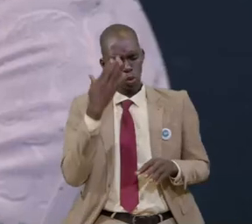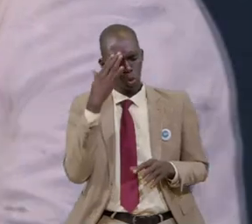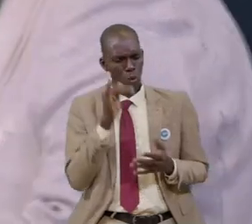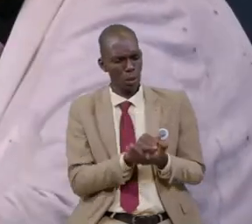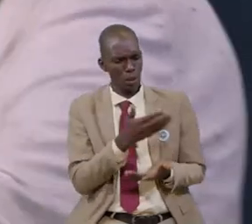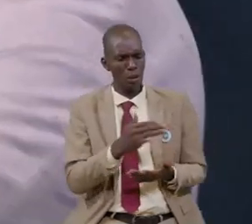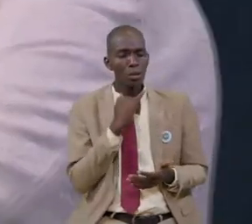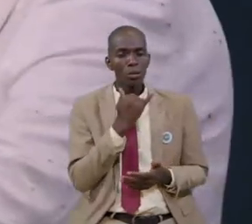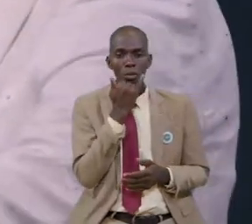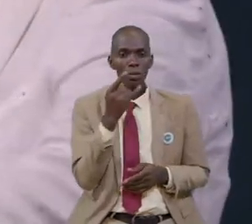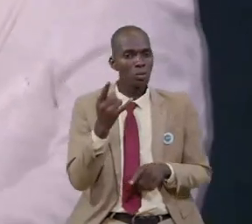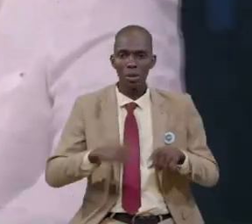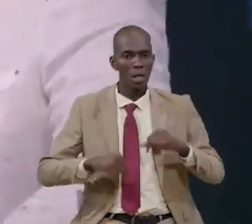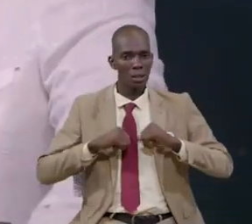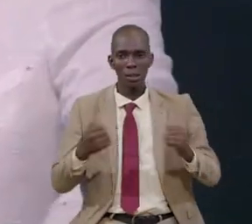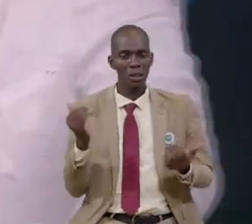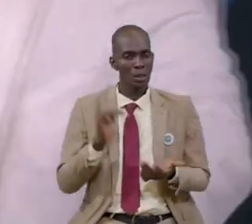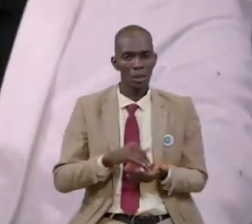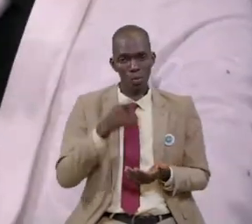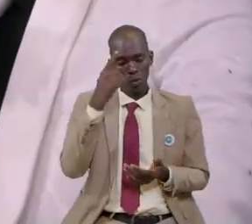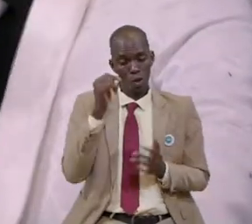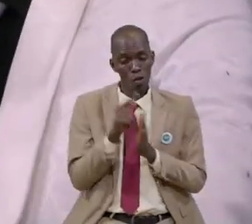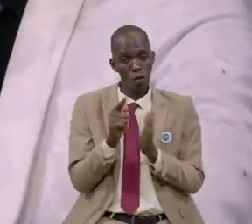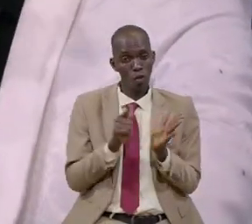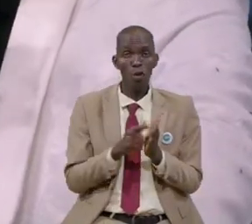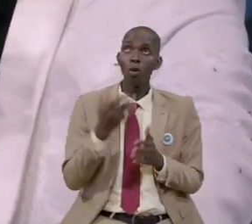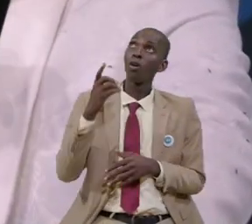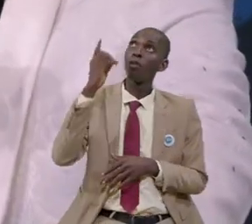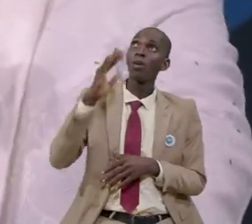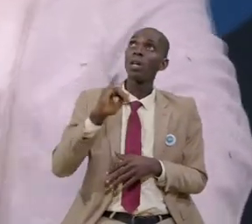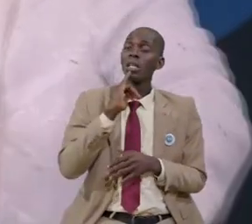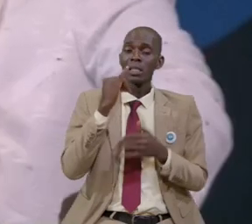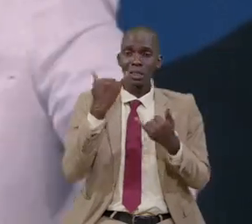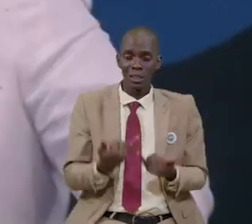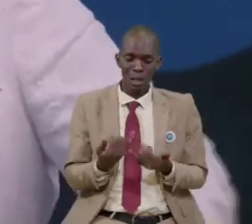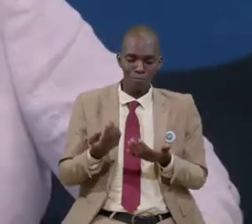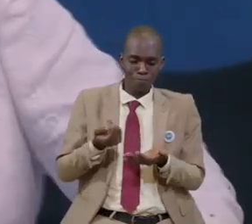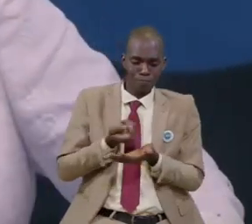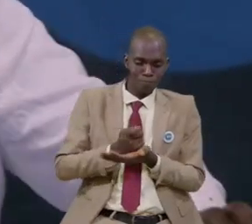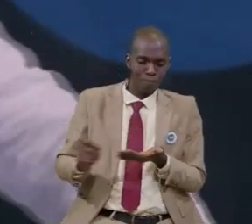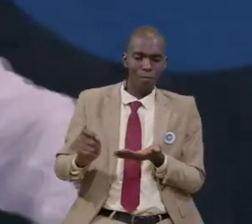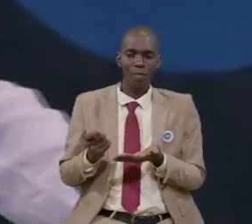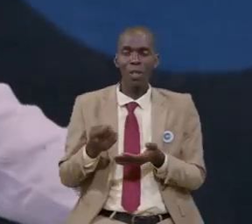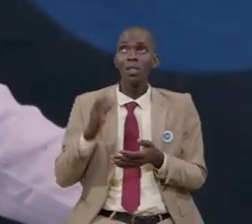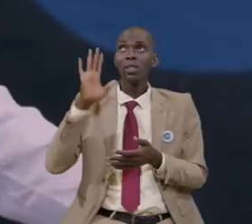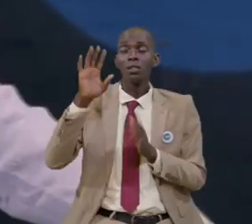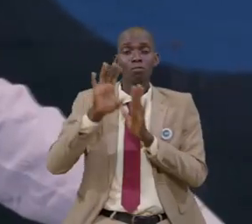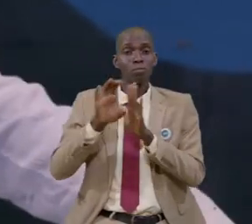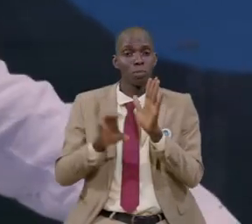tu viens au Seigneur. Le Seigneur écrit sa parole. Il écrit ses commandements. Il